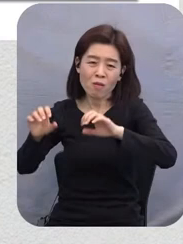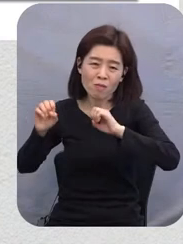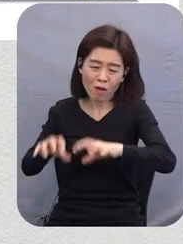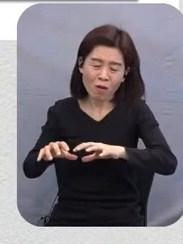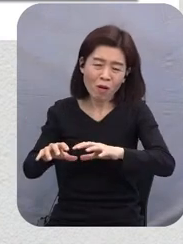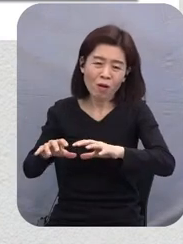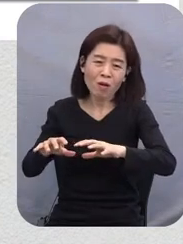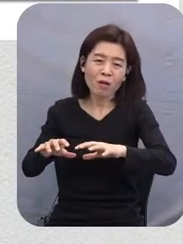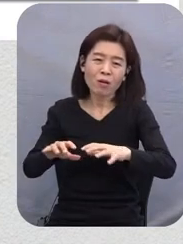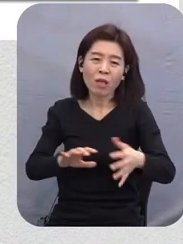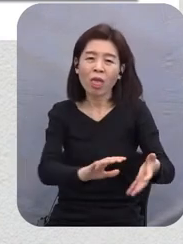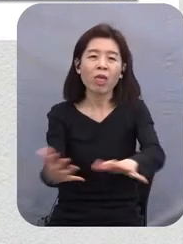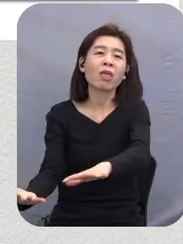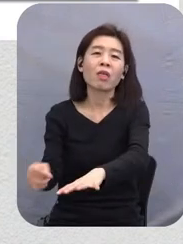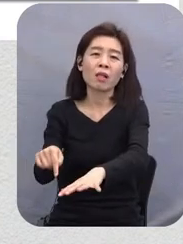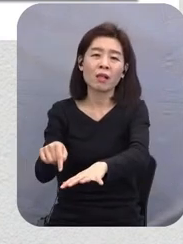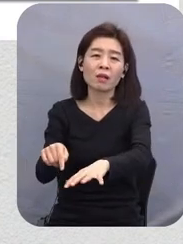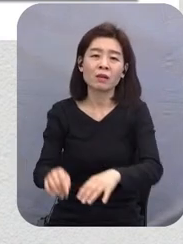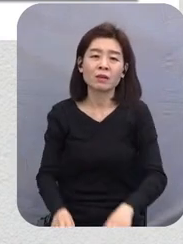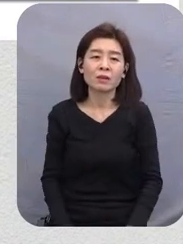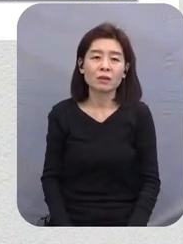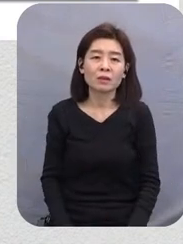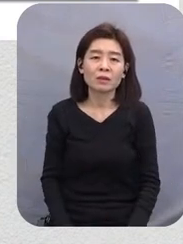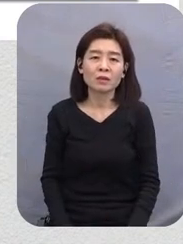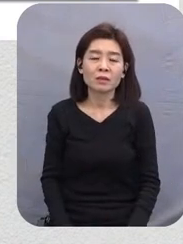수장시켰어요. 장사도 안 지내고